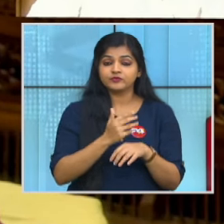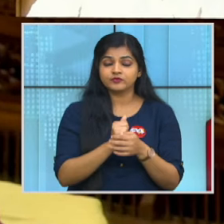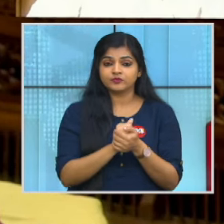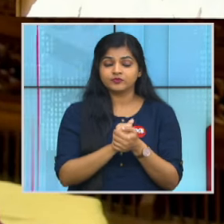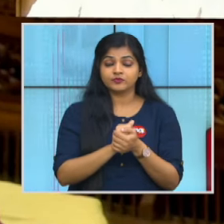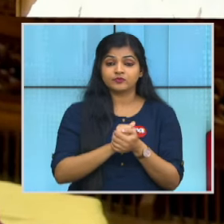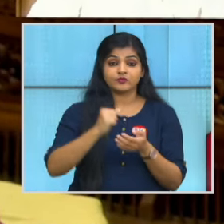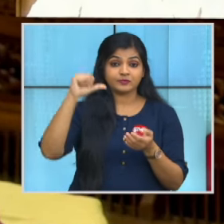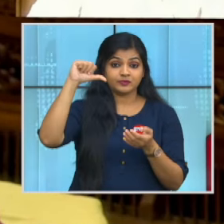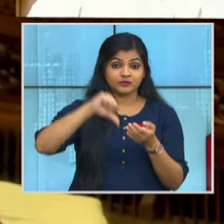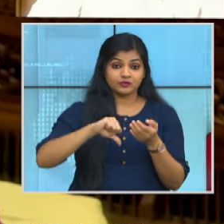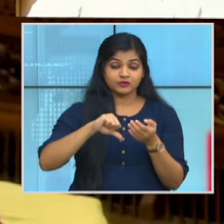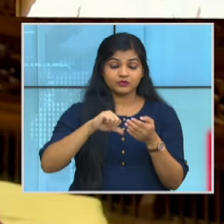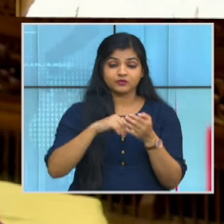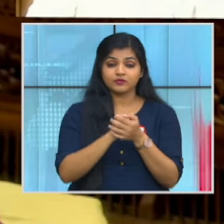പരാജയത്തിൻ്റെ